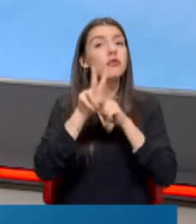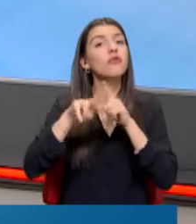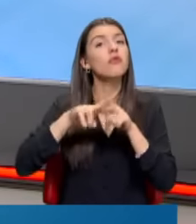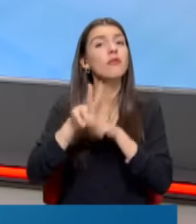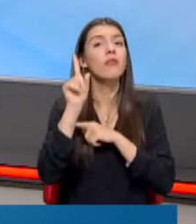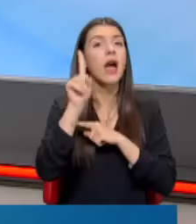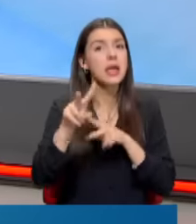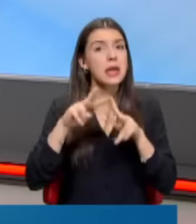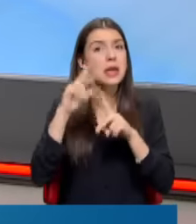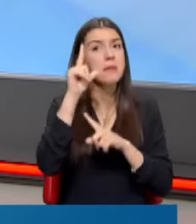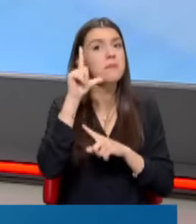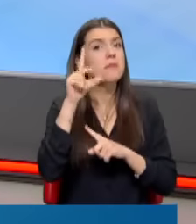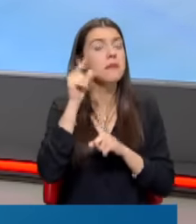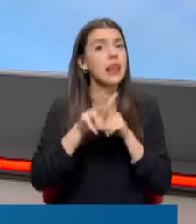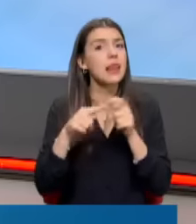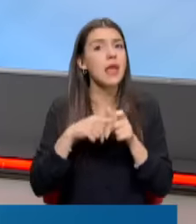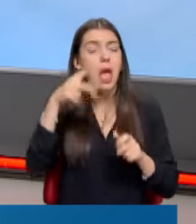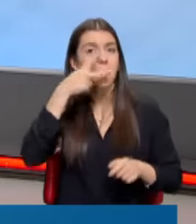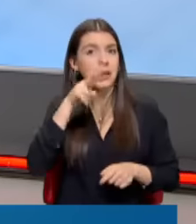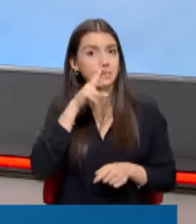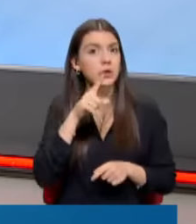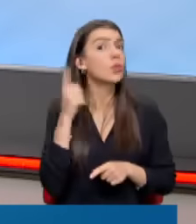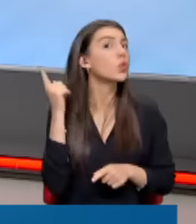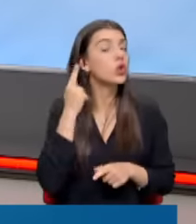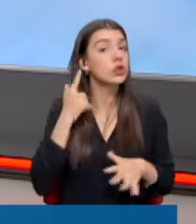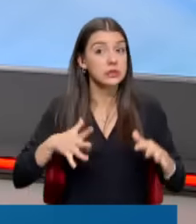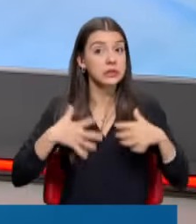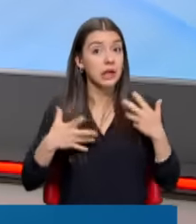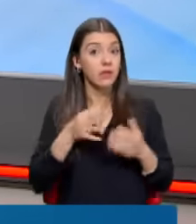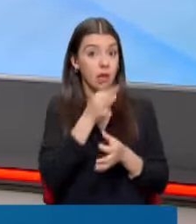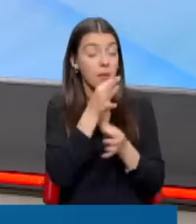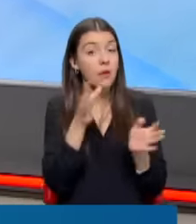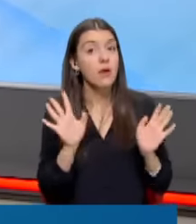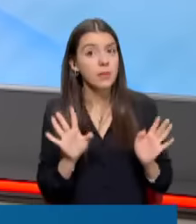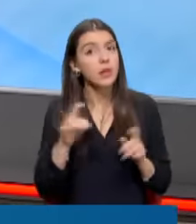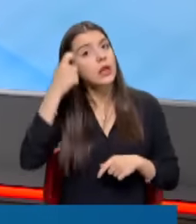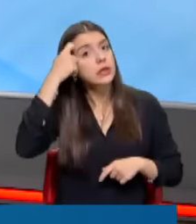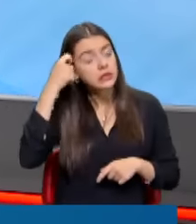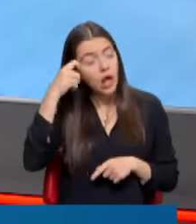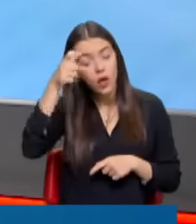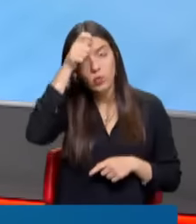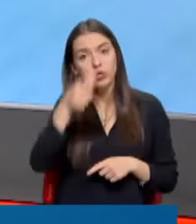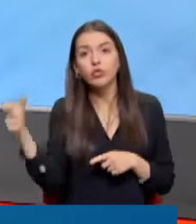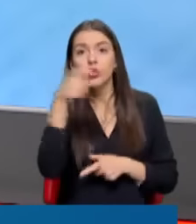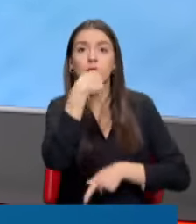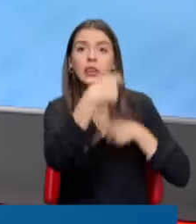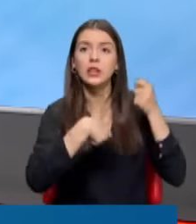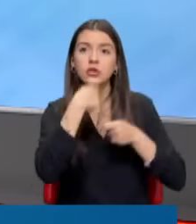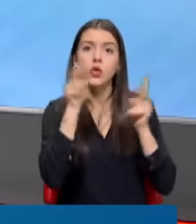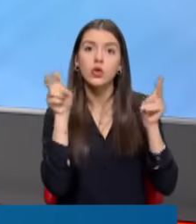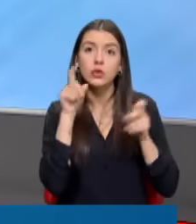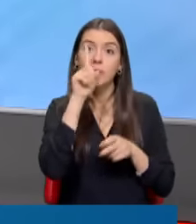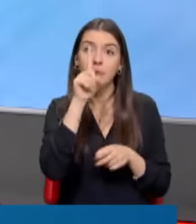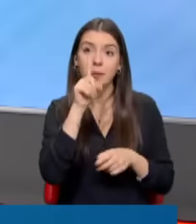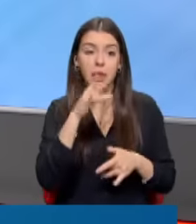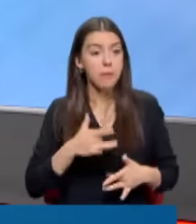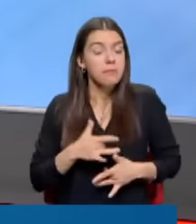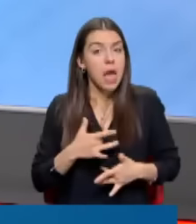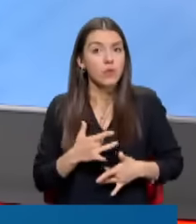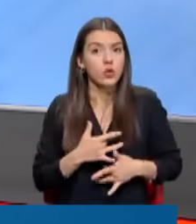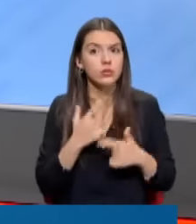benzetmesine duyduğu sevinci paylaştığı gibi İsrail ile Türkiye arasındaki ticaret meselesiyle ilgili de bir memnuniyet